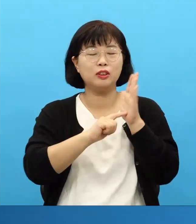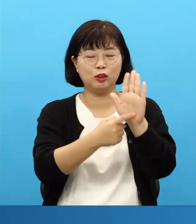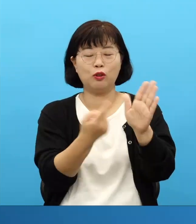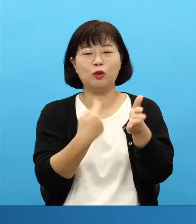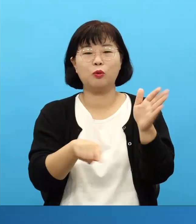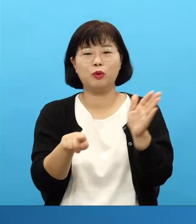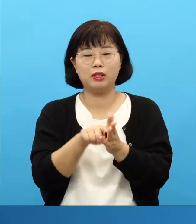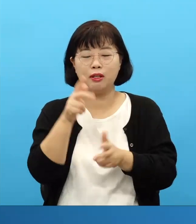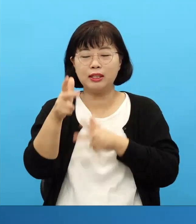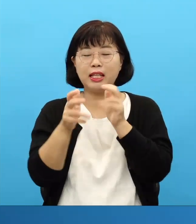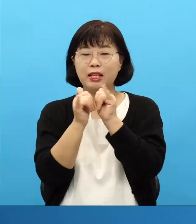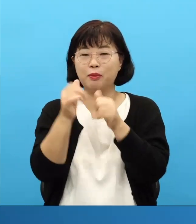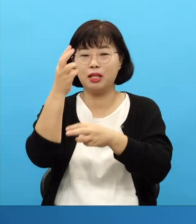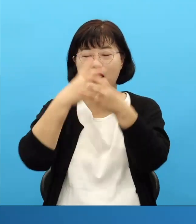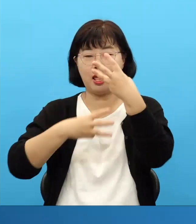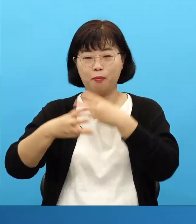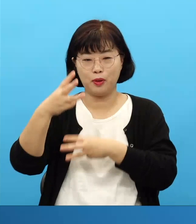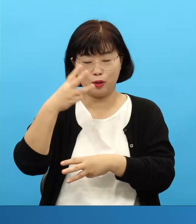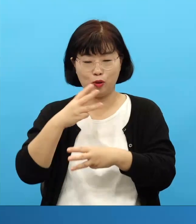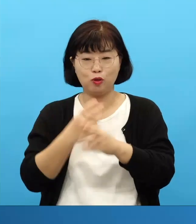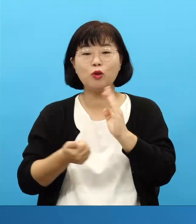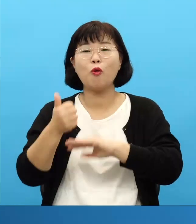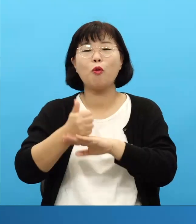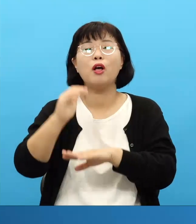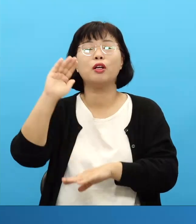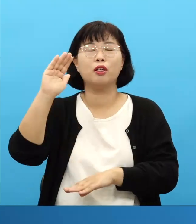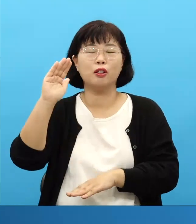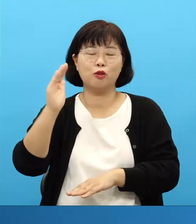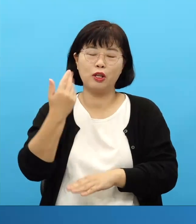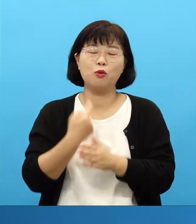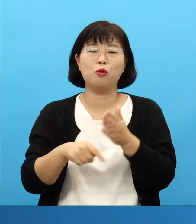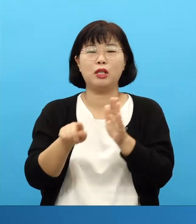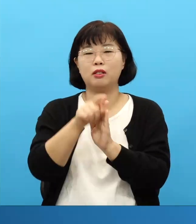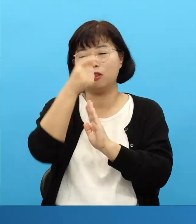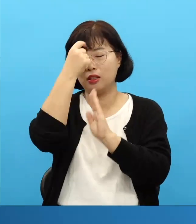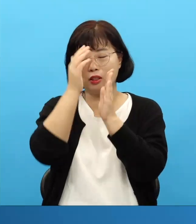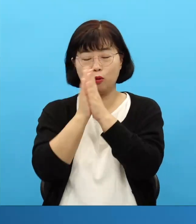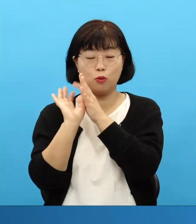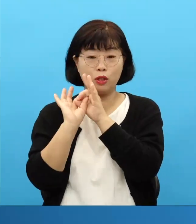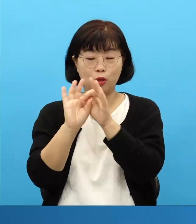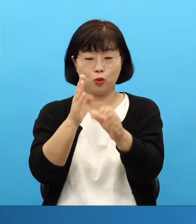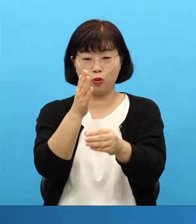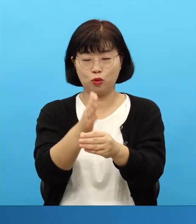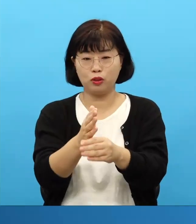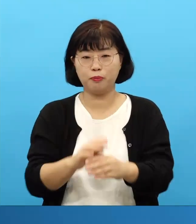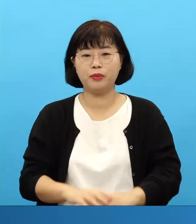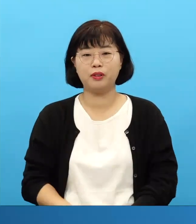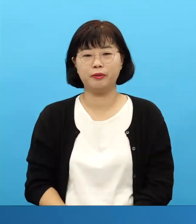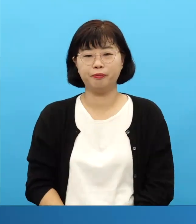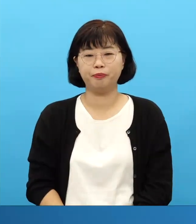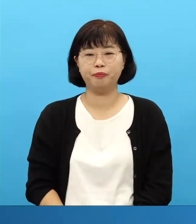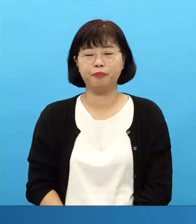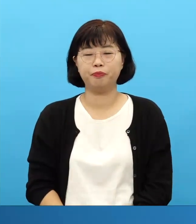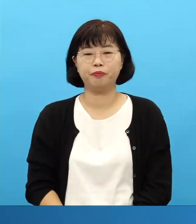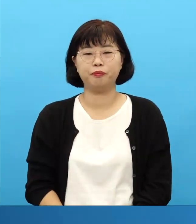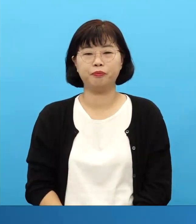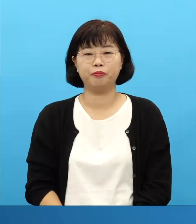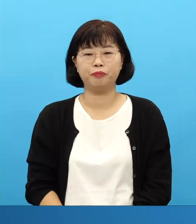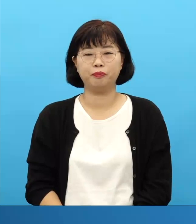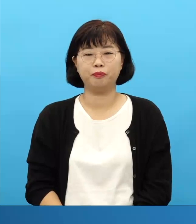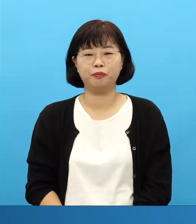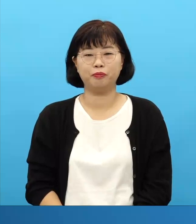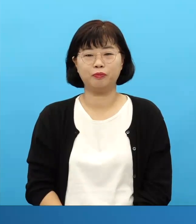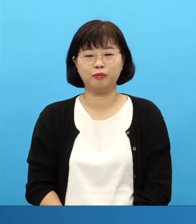기도하고 있습니다. I'm praying to become a business person who testifies that Jesus is the Christ in response to Matthew